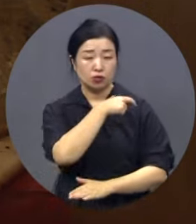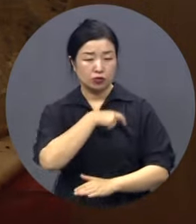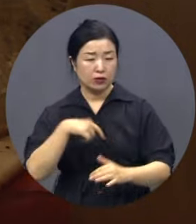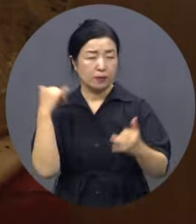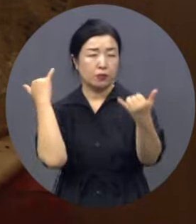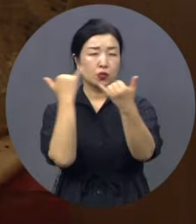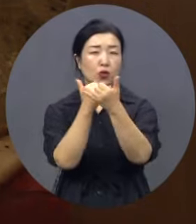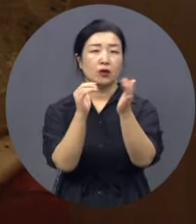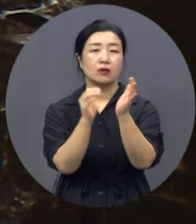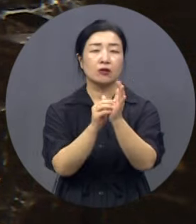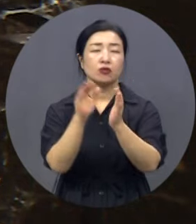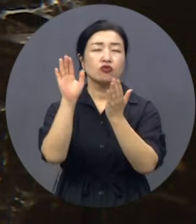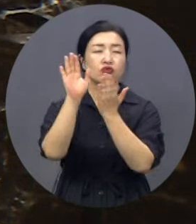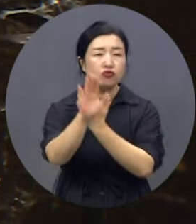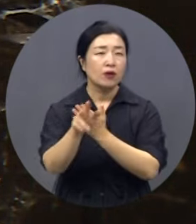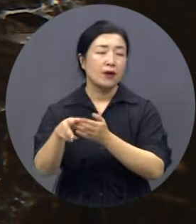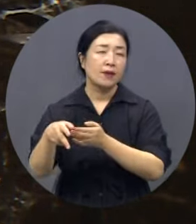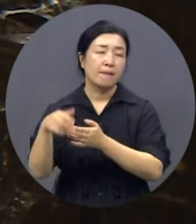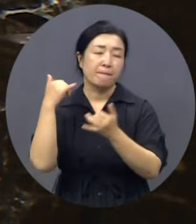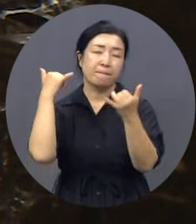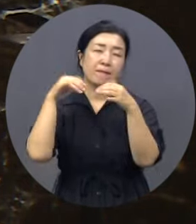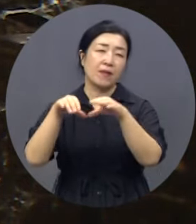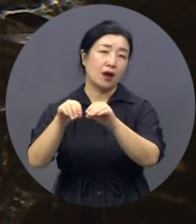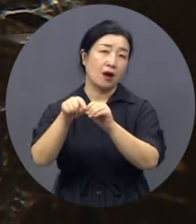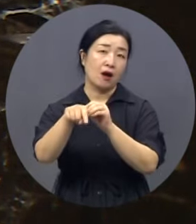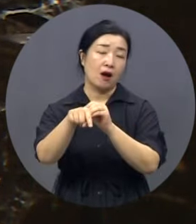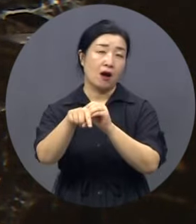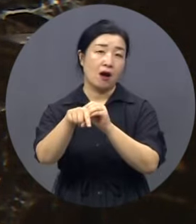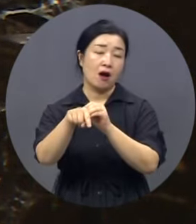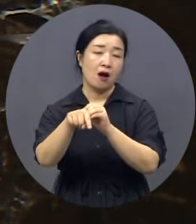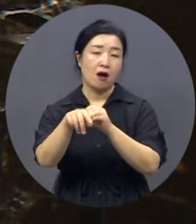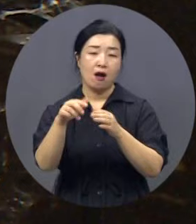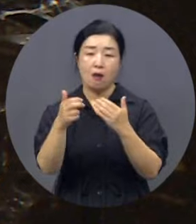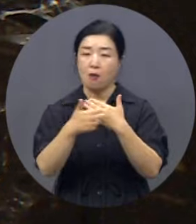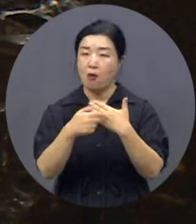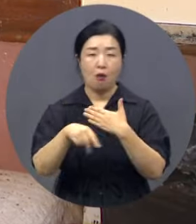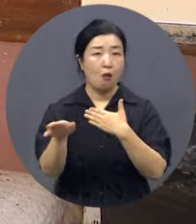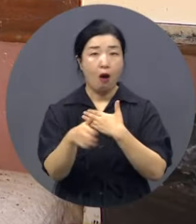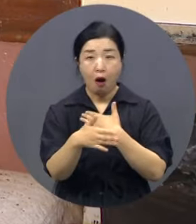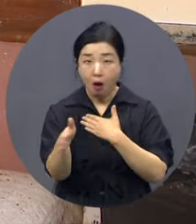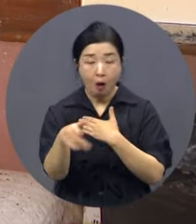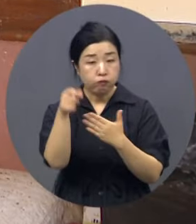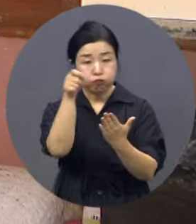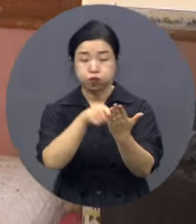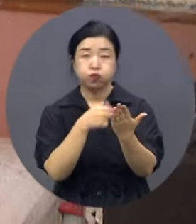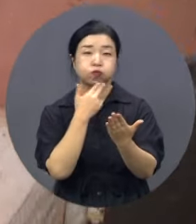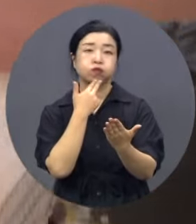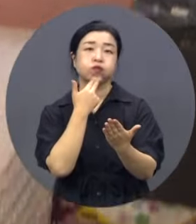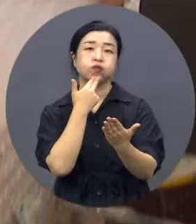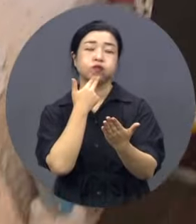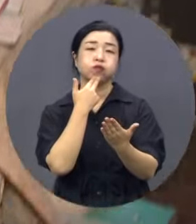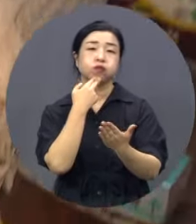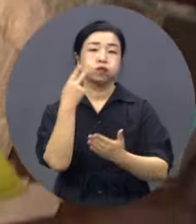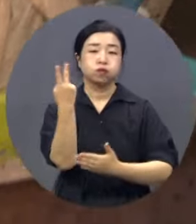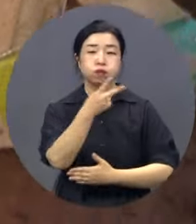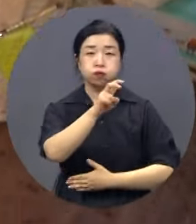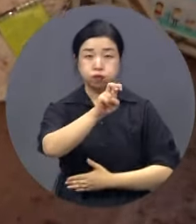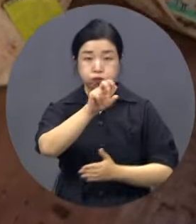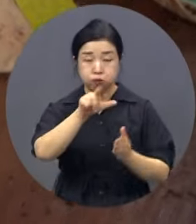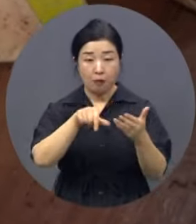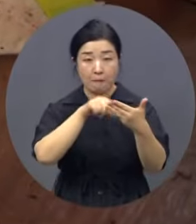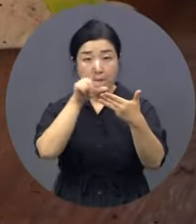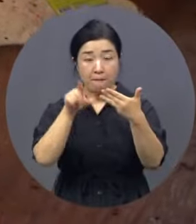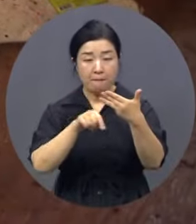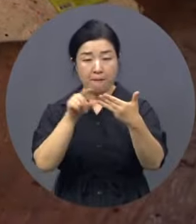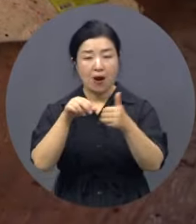한 이후 연락이 끊겼고 2019년 3월 이후 진료 기록이 없는 상황 2020년 8월에는 기초생활